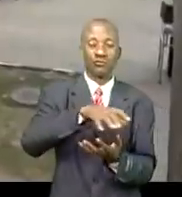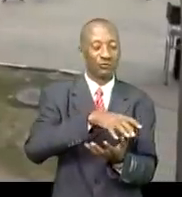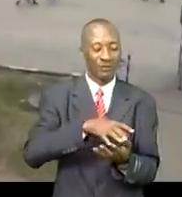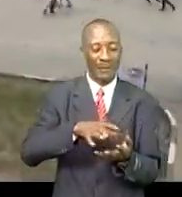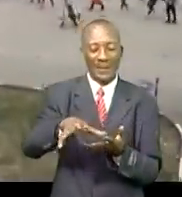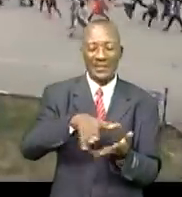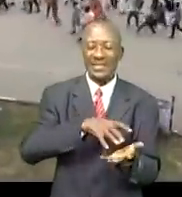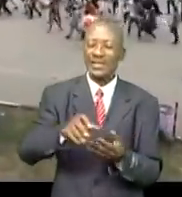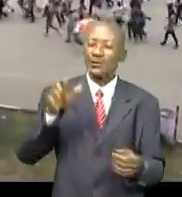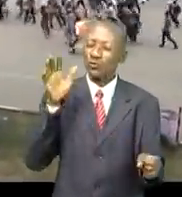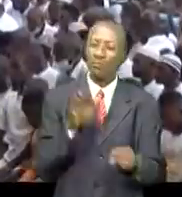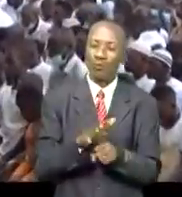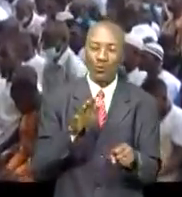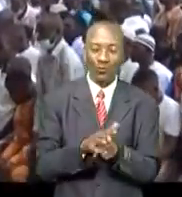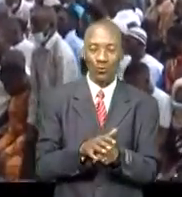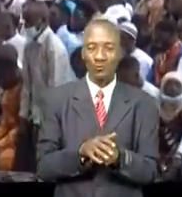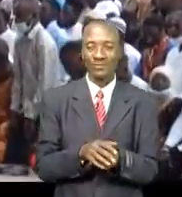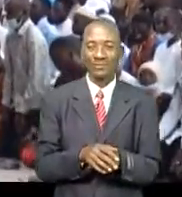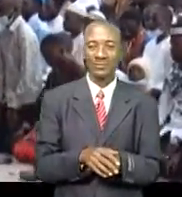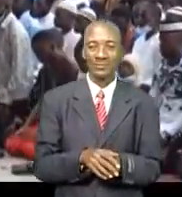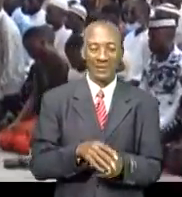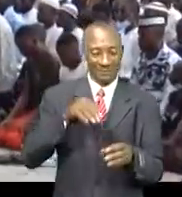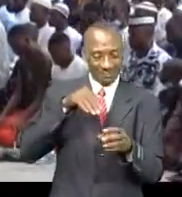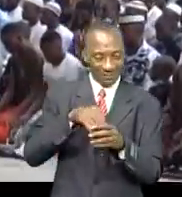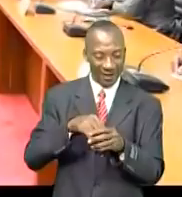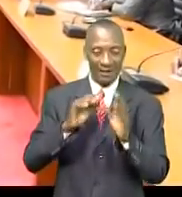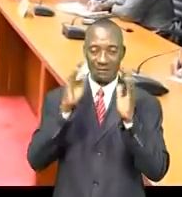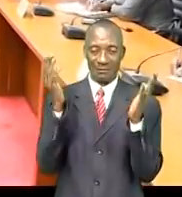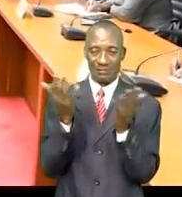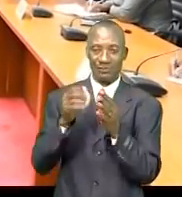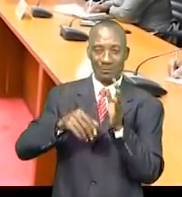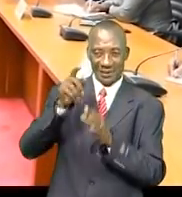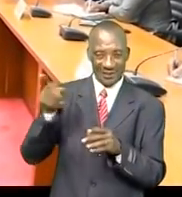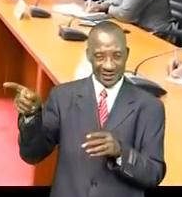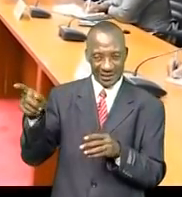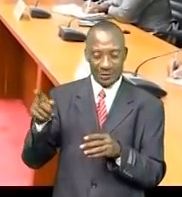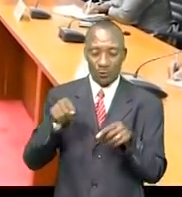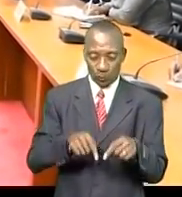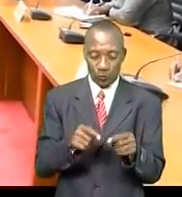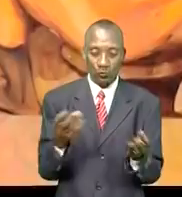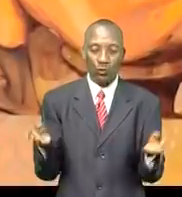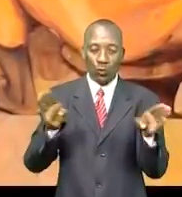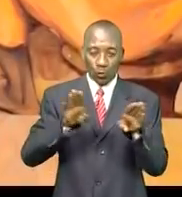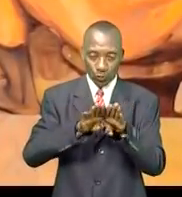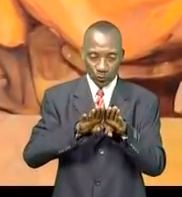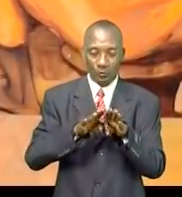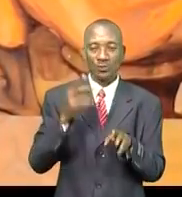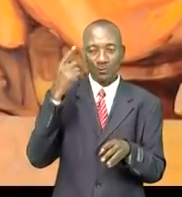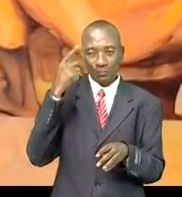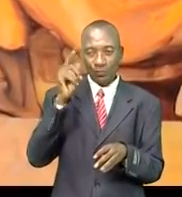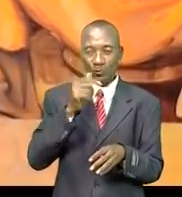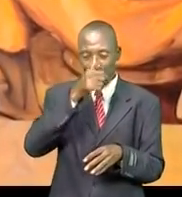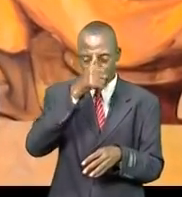c'est jeudi au stade des martyrs à l'occasion de la clôture du Ramadan. Une réunion urgente de sécurité a été présidée à l'hôtel du gouvernement par